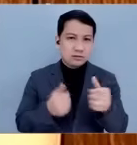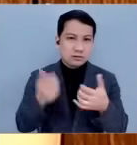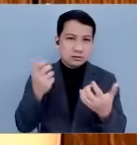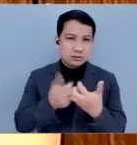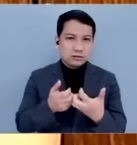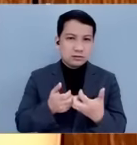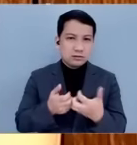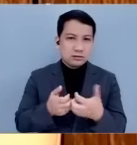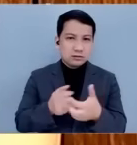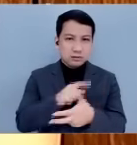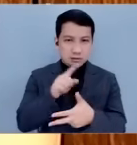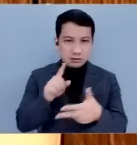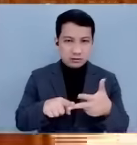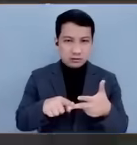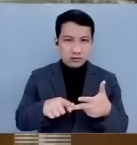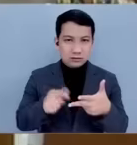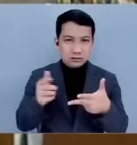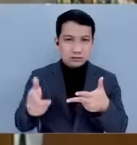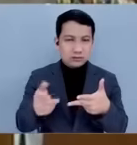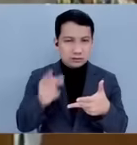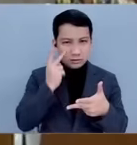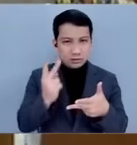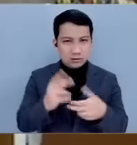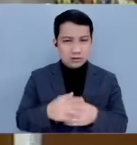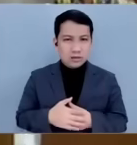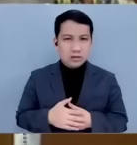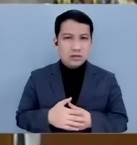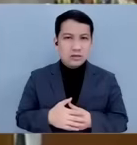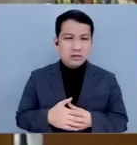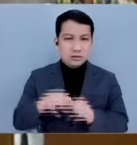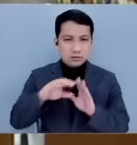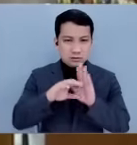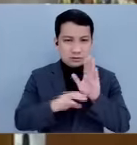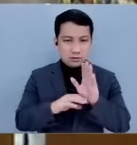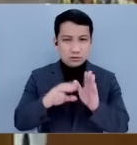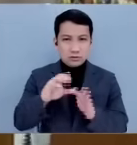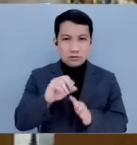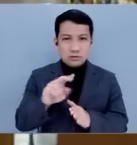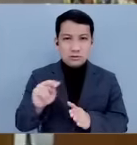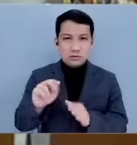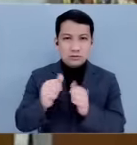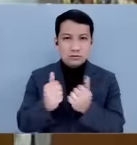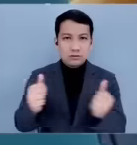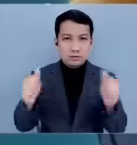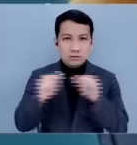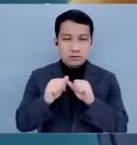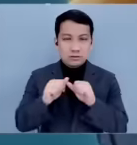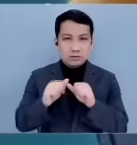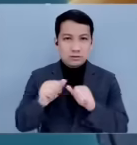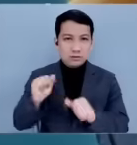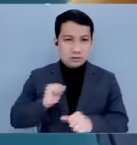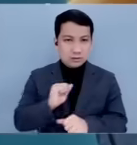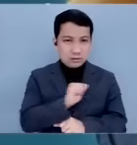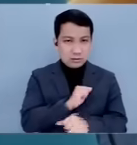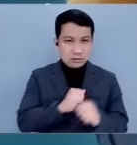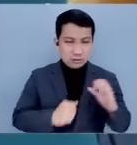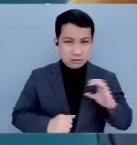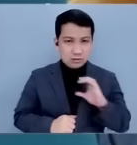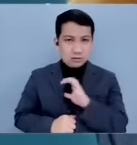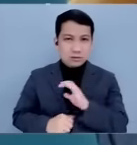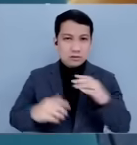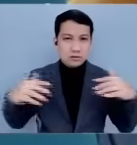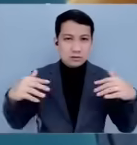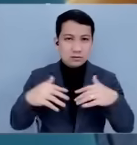paraan lang pwede itong baguhin. Yun ang Constituent Assembly kung saan magkoconvene ang Senado at Kamara para pag-usapan ang